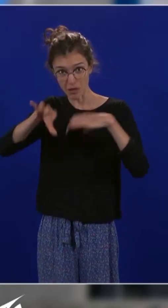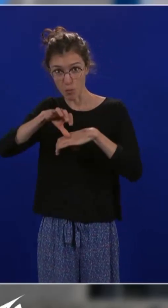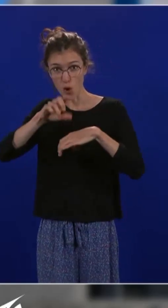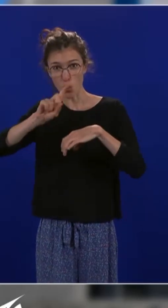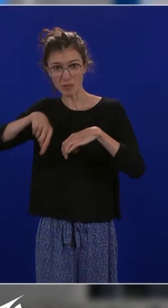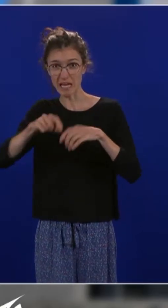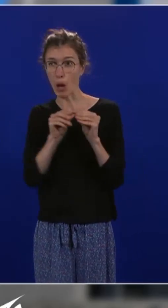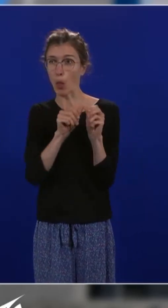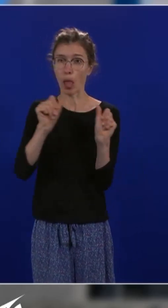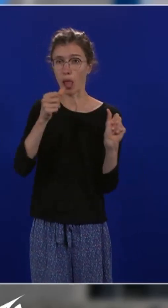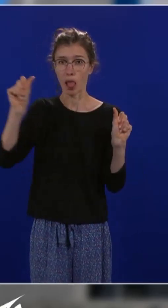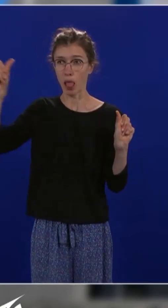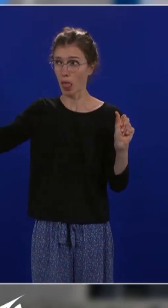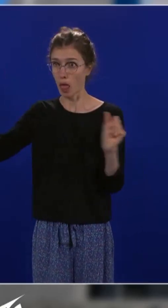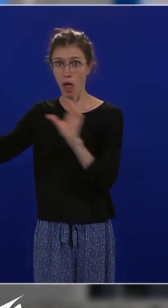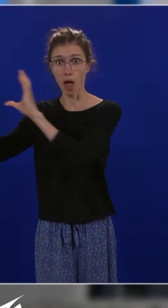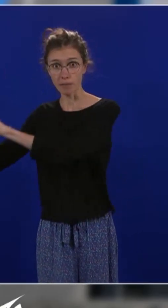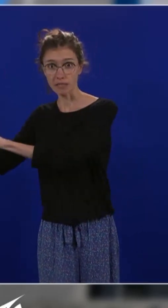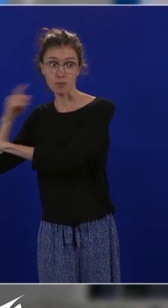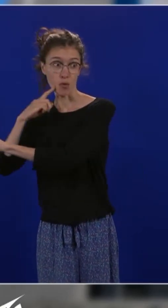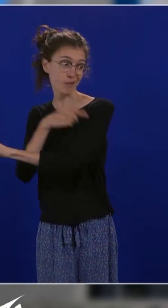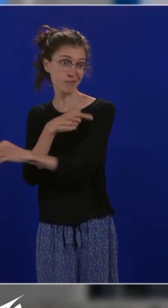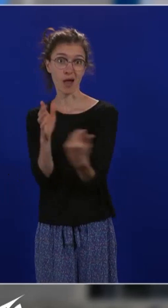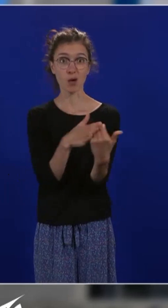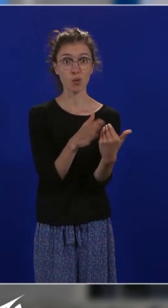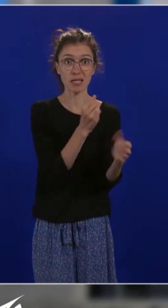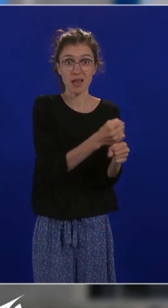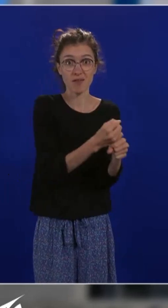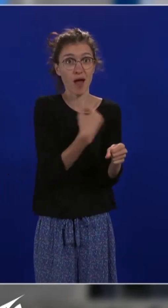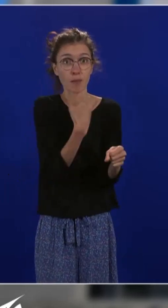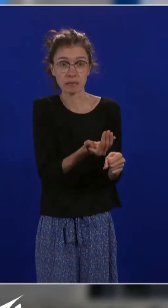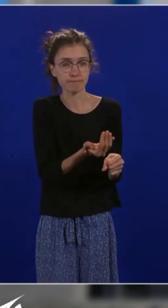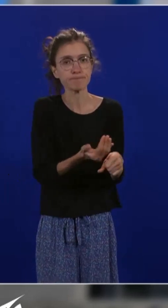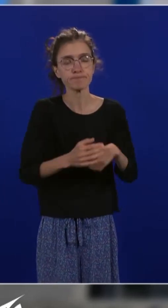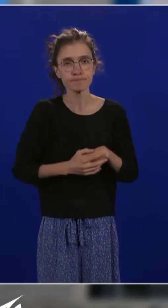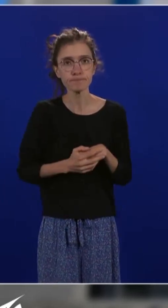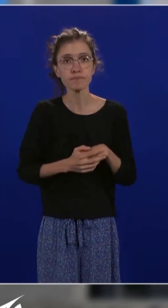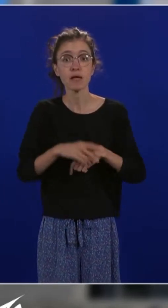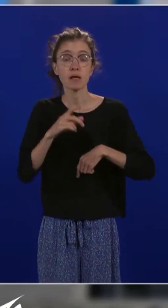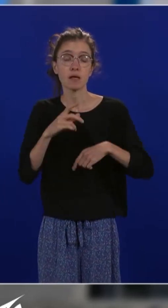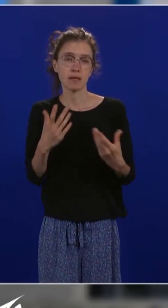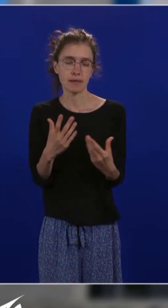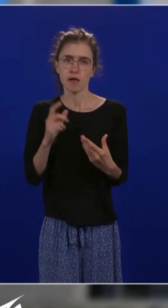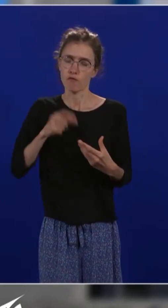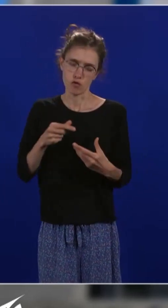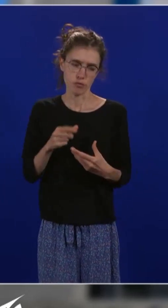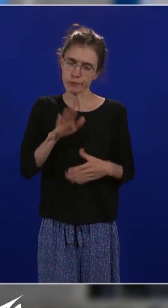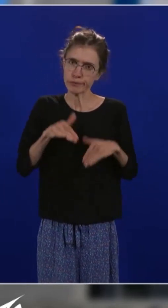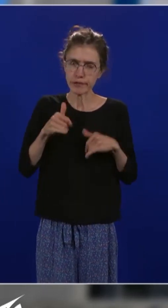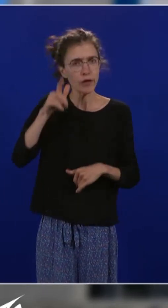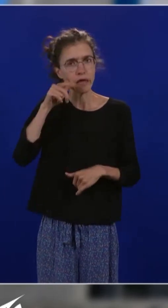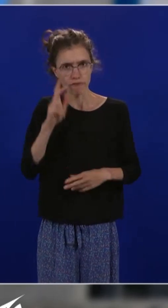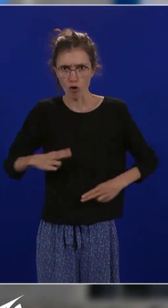derniers jours renforcent notre engagement à aller plus loin sur la rénovation énergétique, car